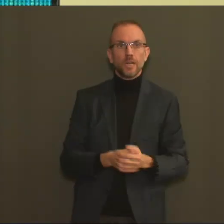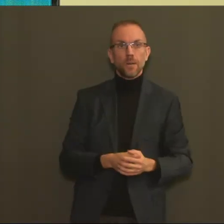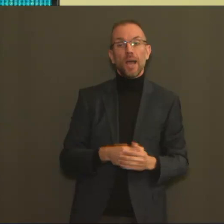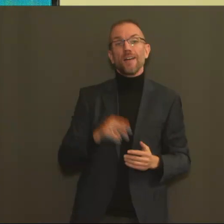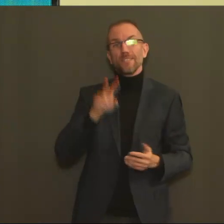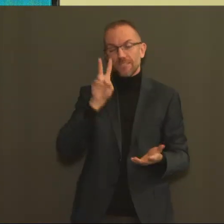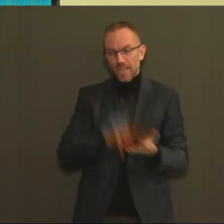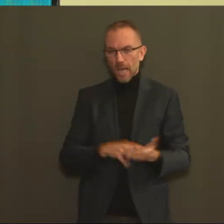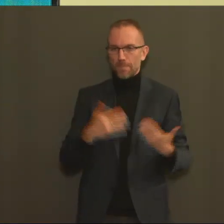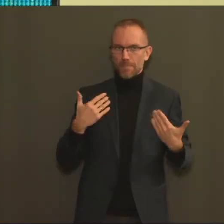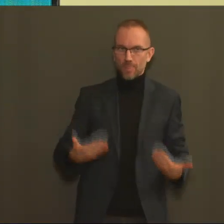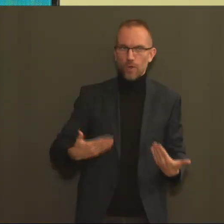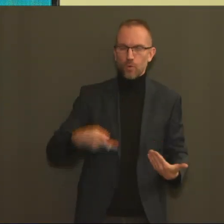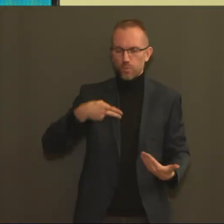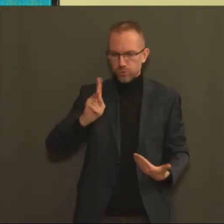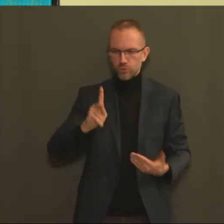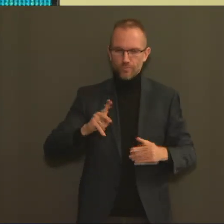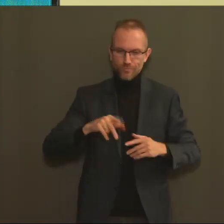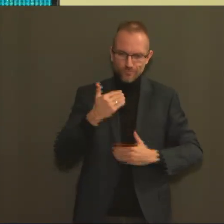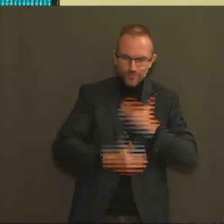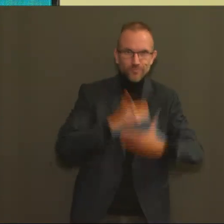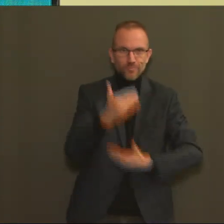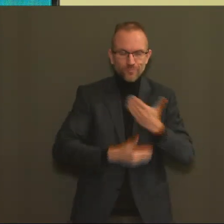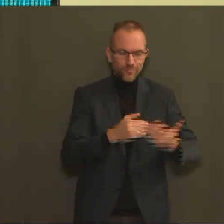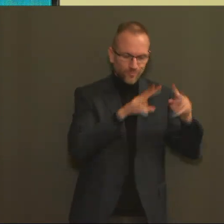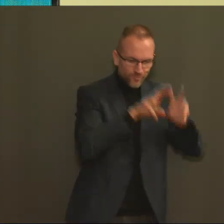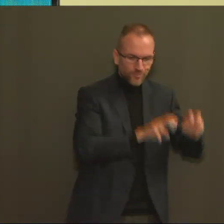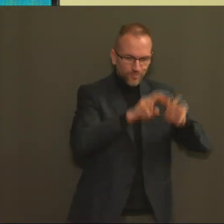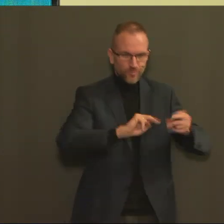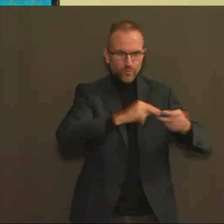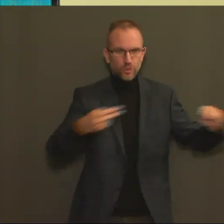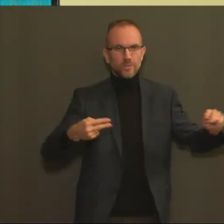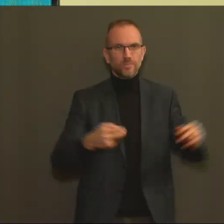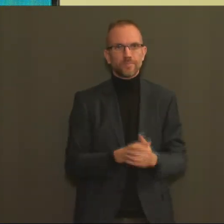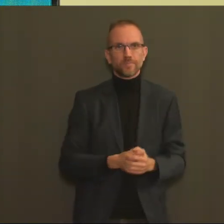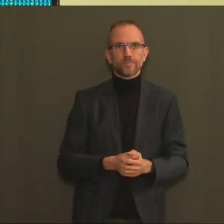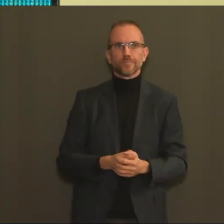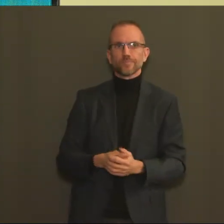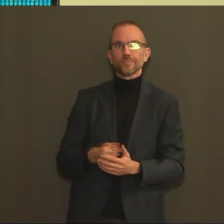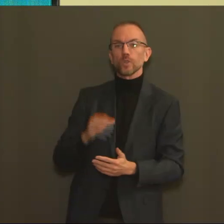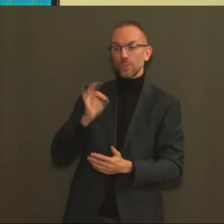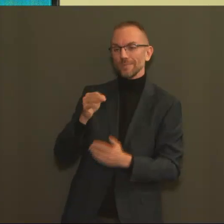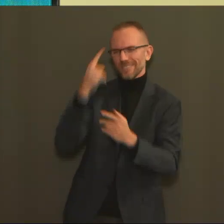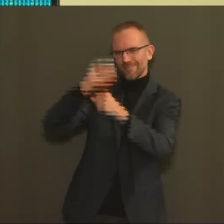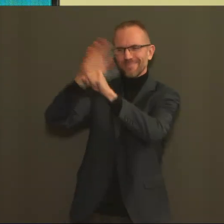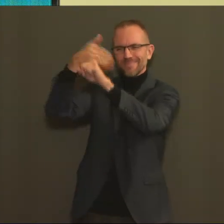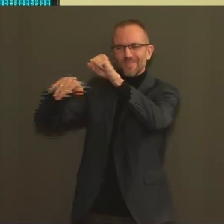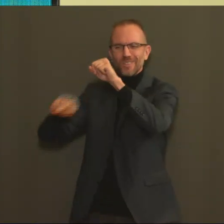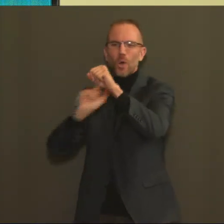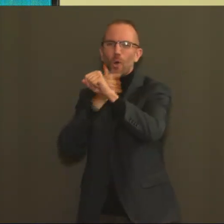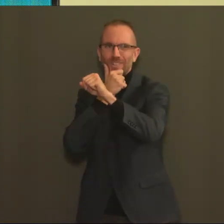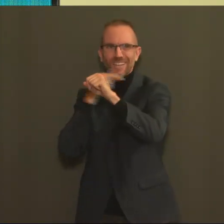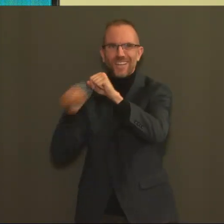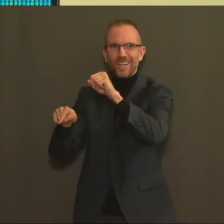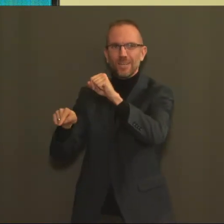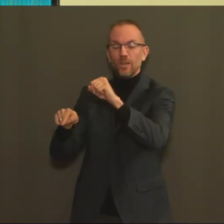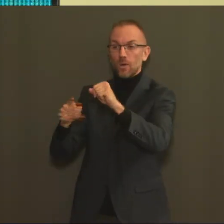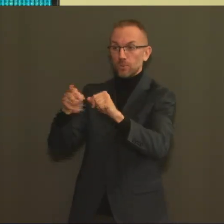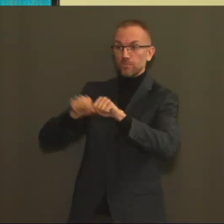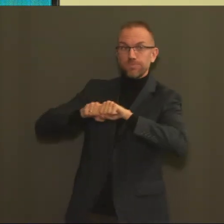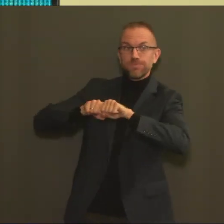de klerken en varia lal clay aiken nu plus de die heet publicité parsen curry zu dpi mido ziek is zo'n particulier